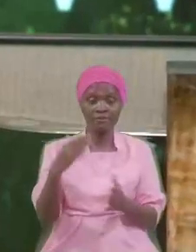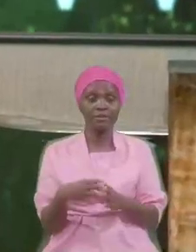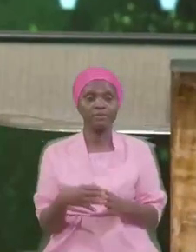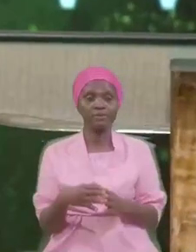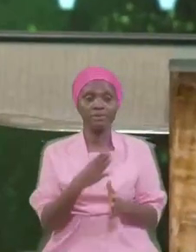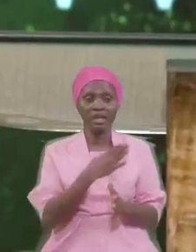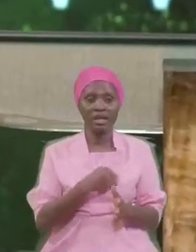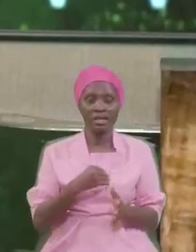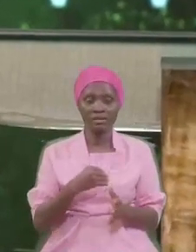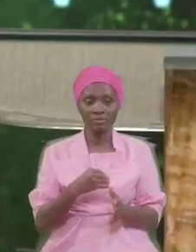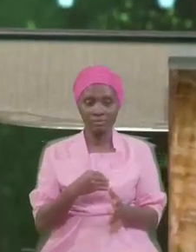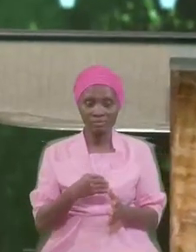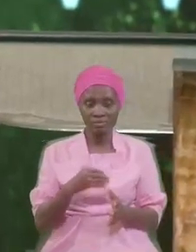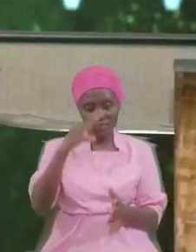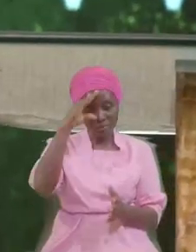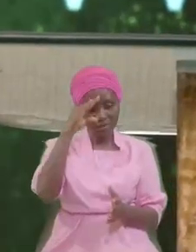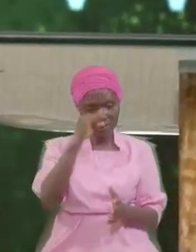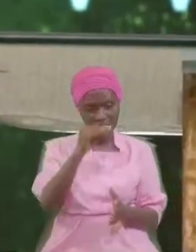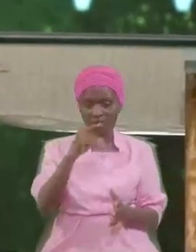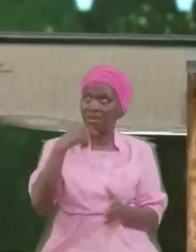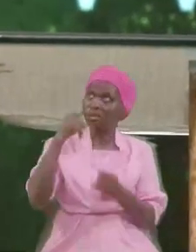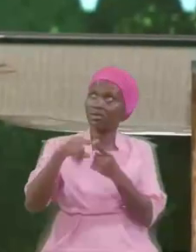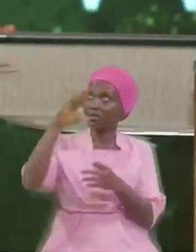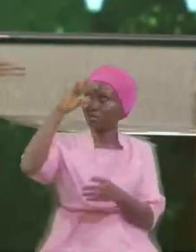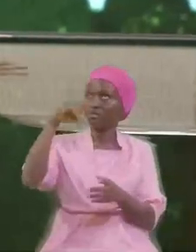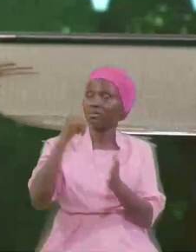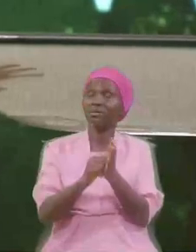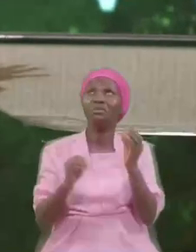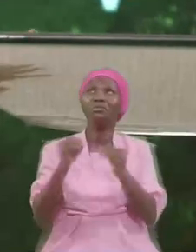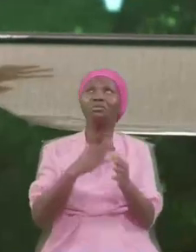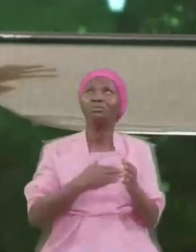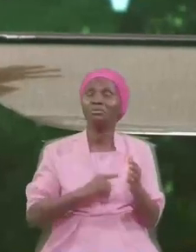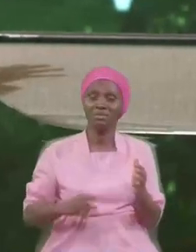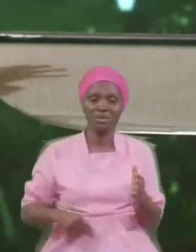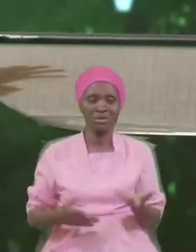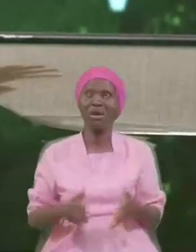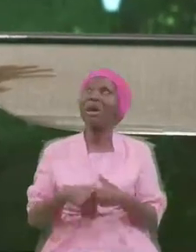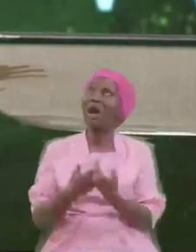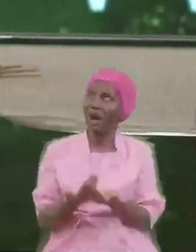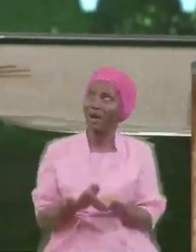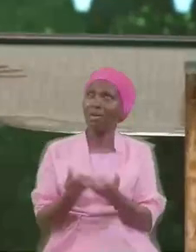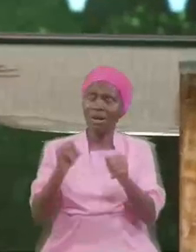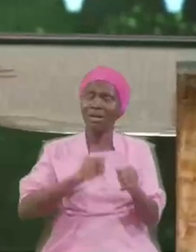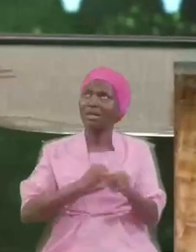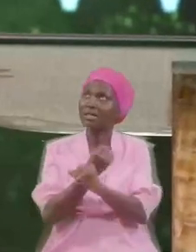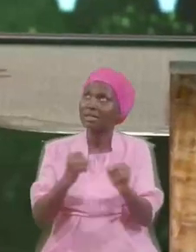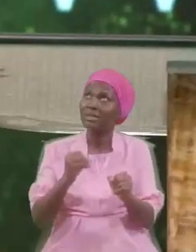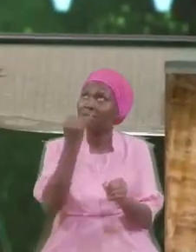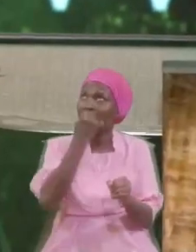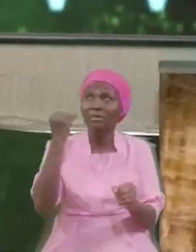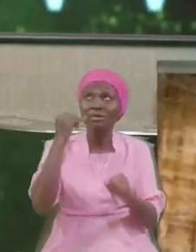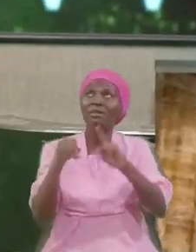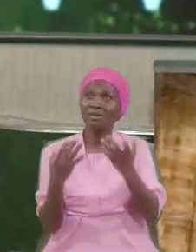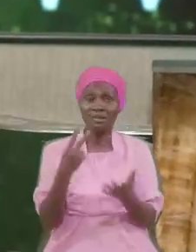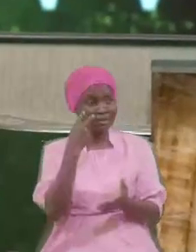15. Gédéon lui dit, « Ah, mon Seigneur, avec quoi délivrerai Israël? Voici